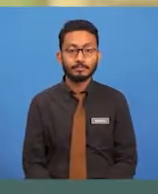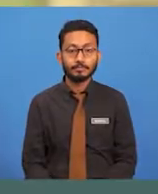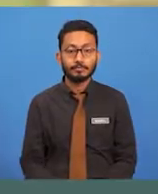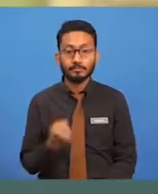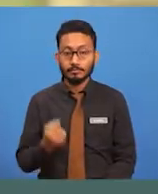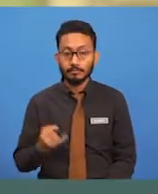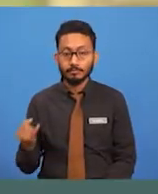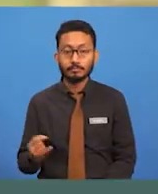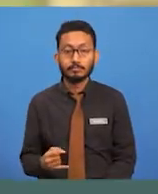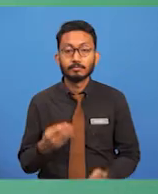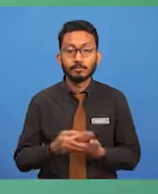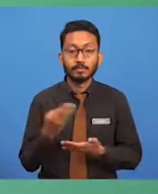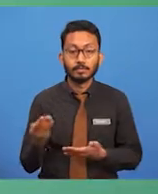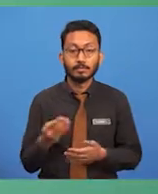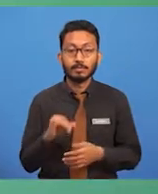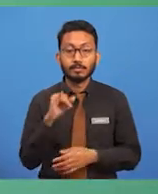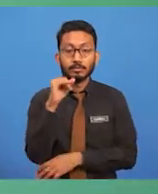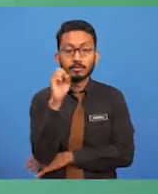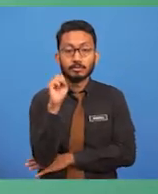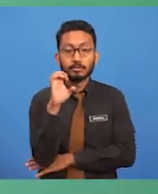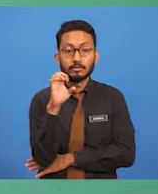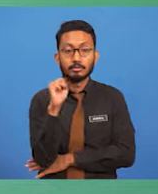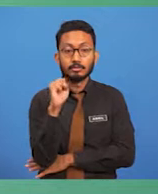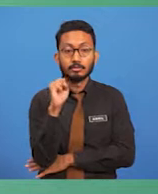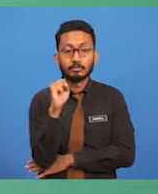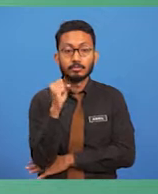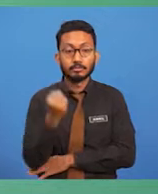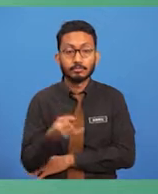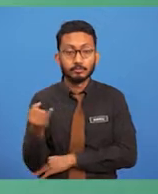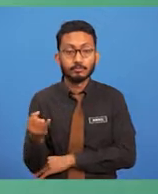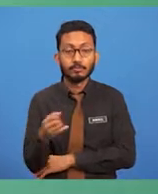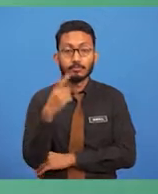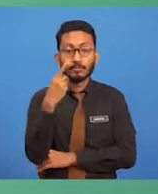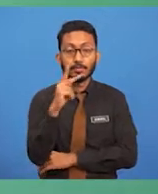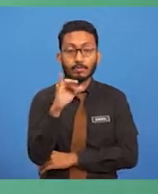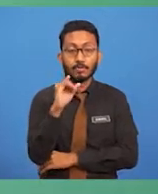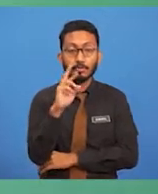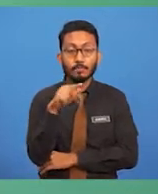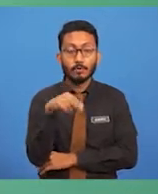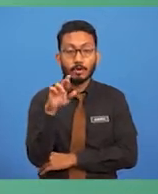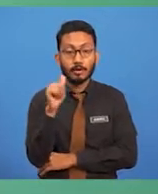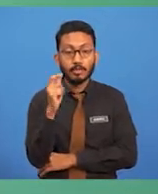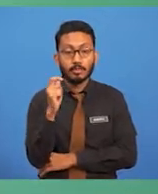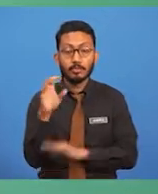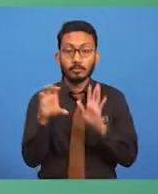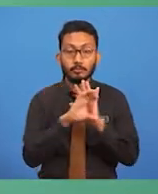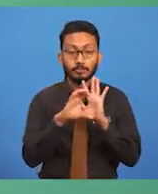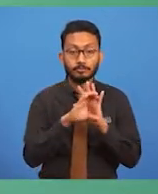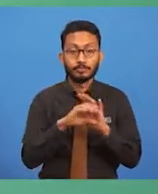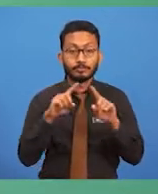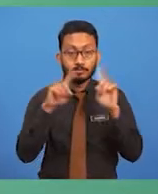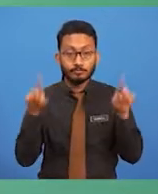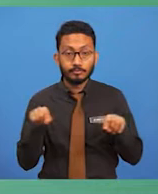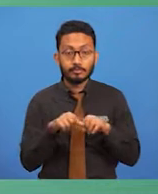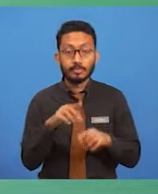Item bagi identiti korporat adalah seperti kad perniagaan, kepala